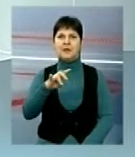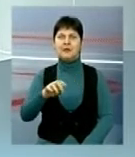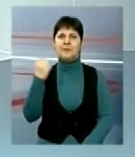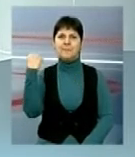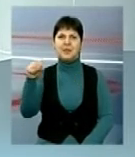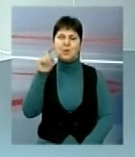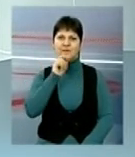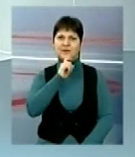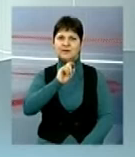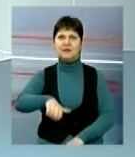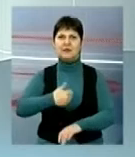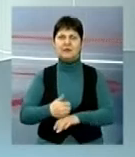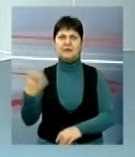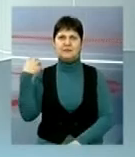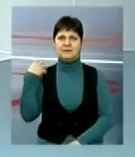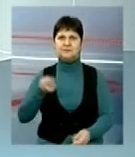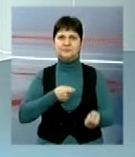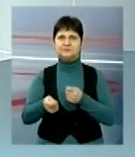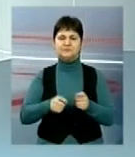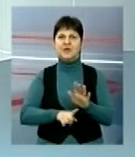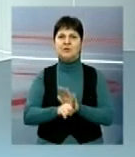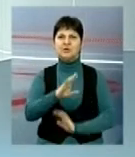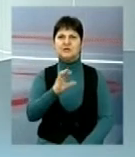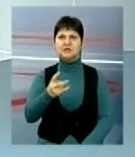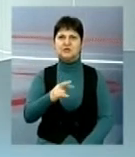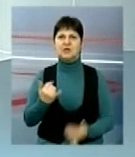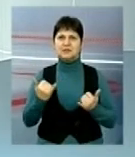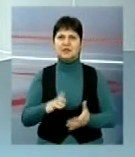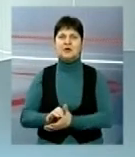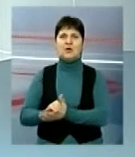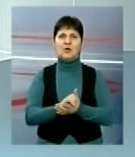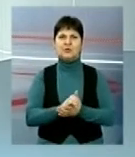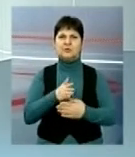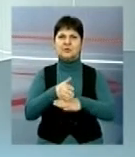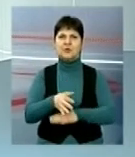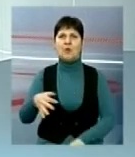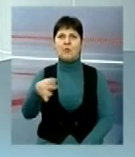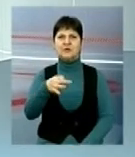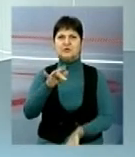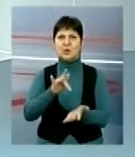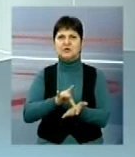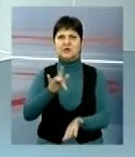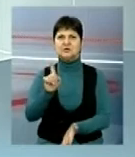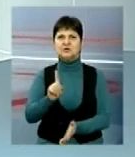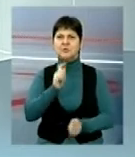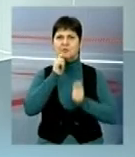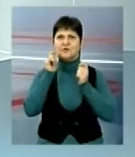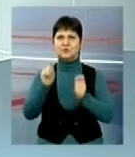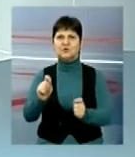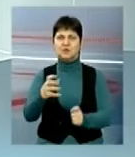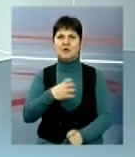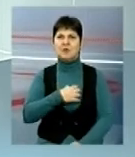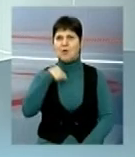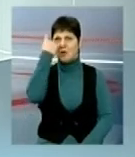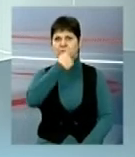Вінницького градоначальника стало відомо на початку січня. Нині ж організатори прибули до обласного центру для того, аби вручити нагороду